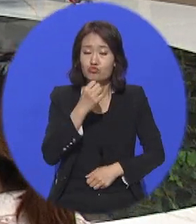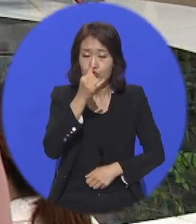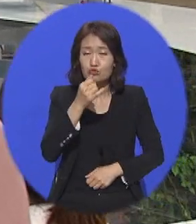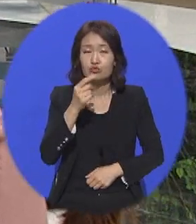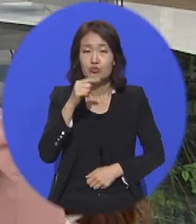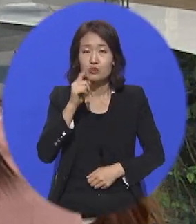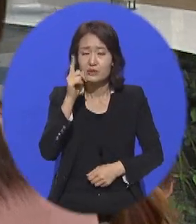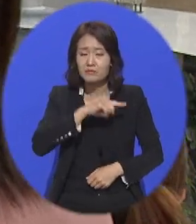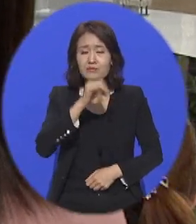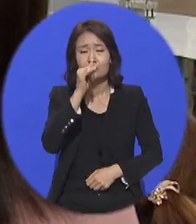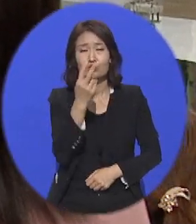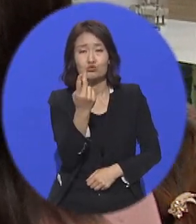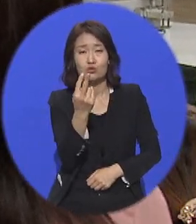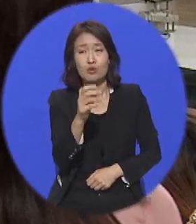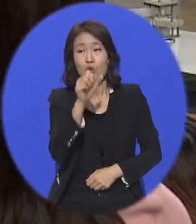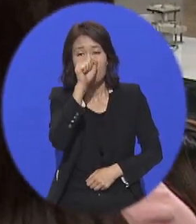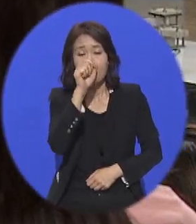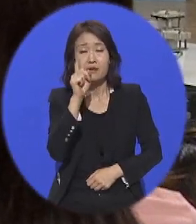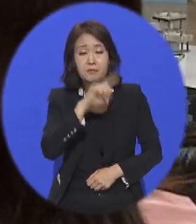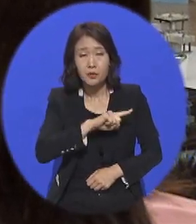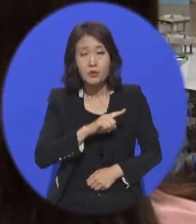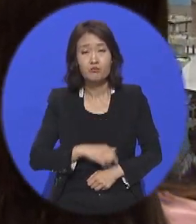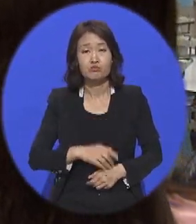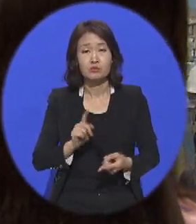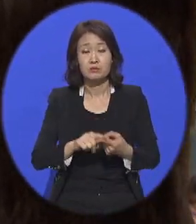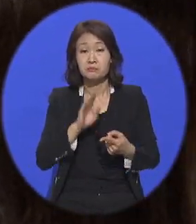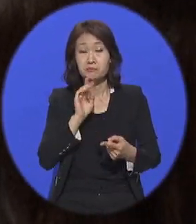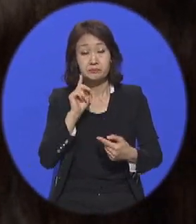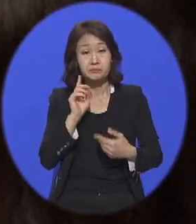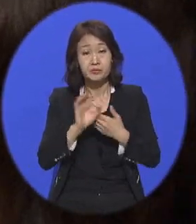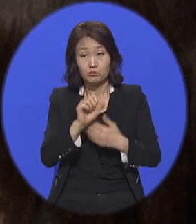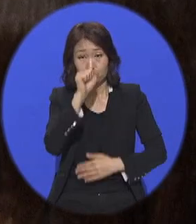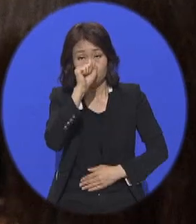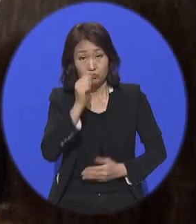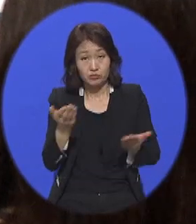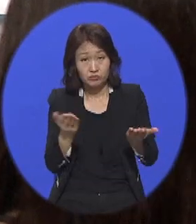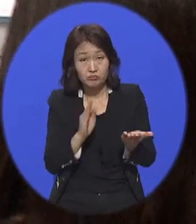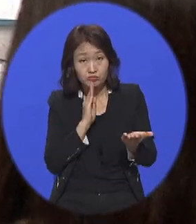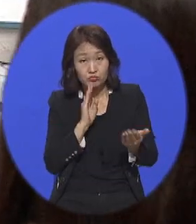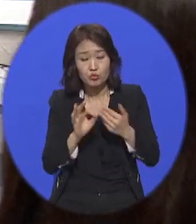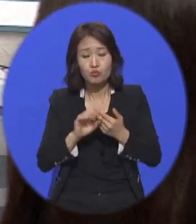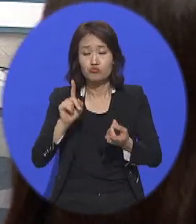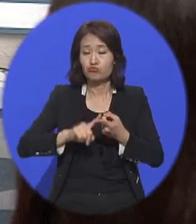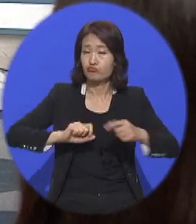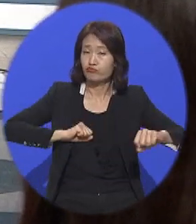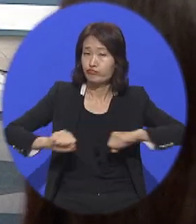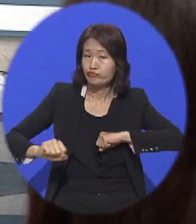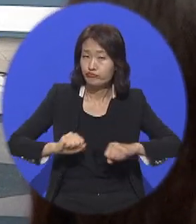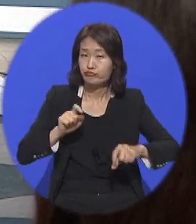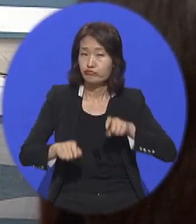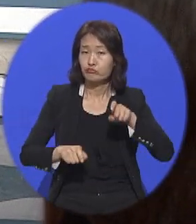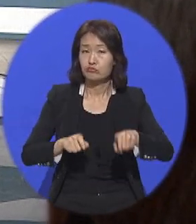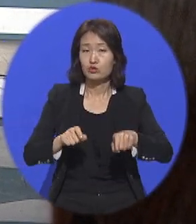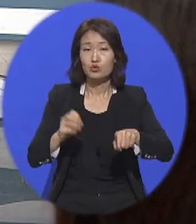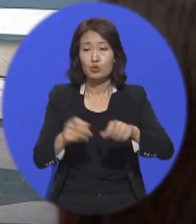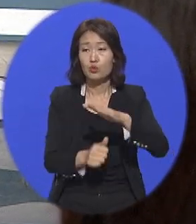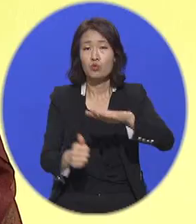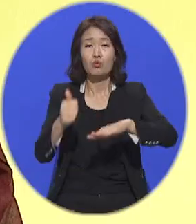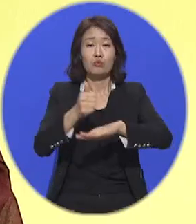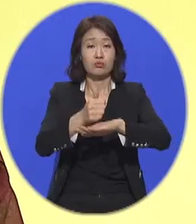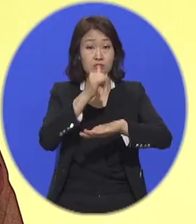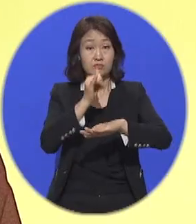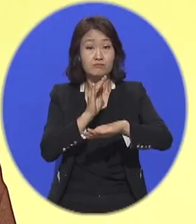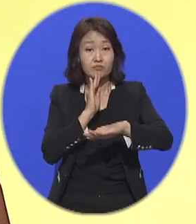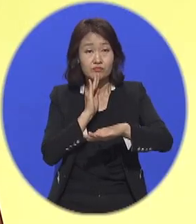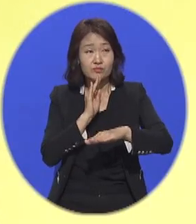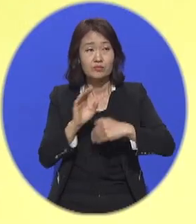될 길이나 여러분이나 옳으냐 그르냐를 보고 옳은 일이라면은 우리는 이제 행하고 그 다음에는 이제 성공이 또 달려 있습니다.